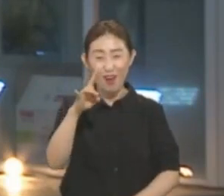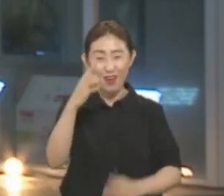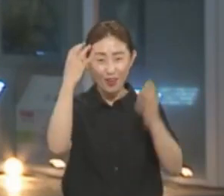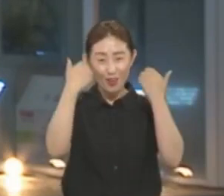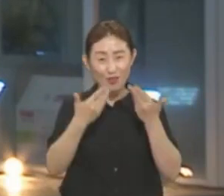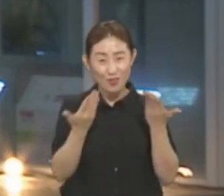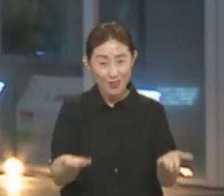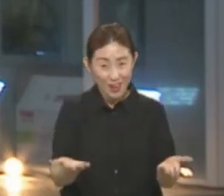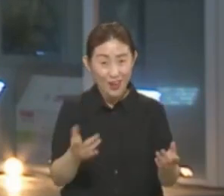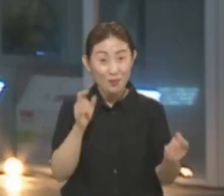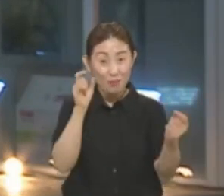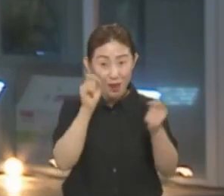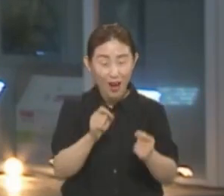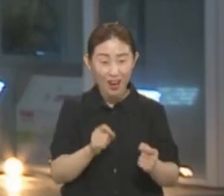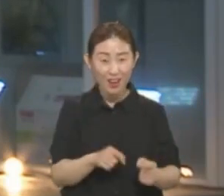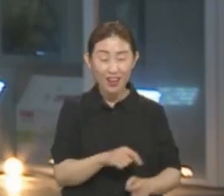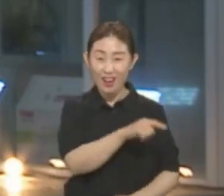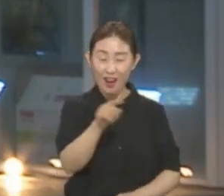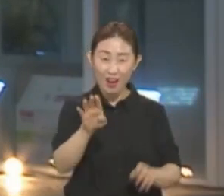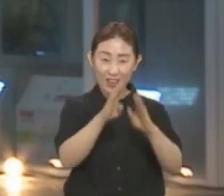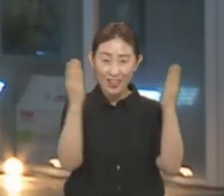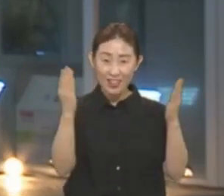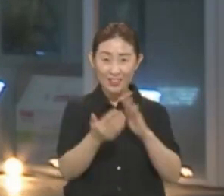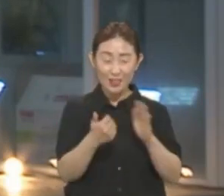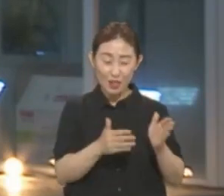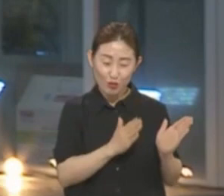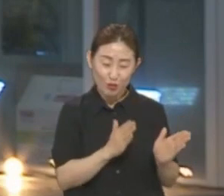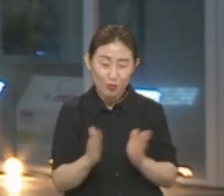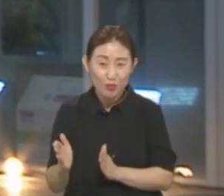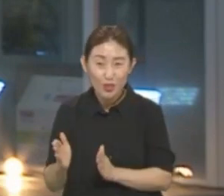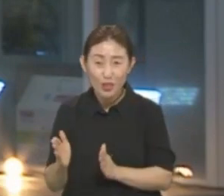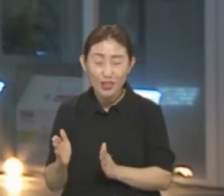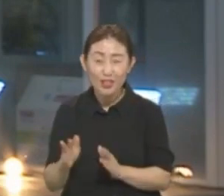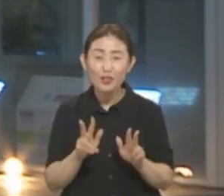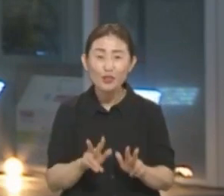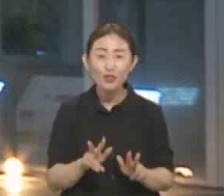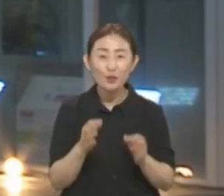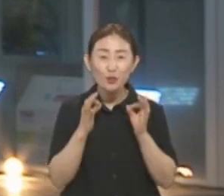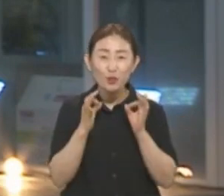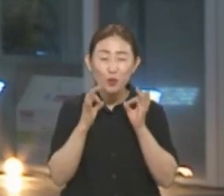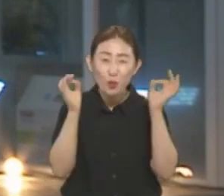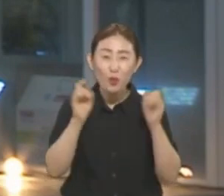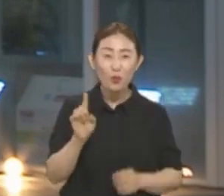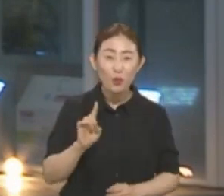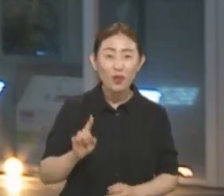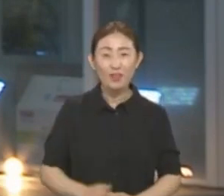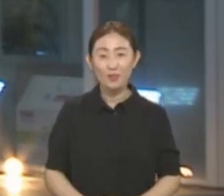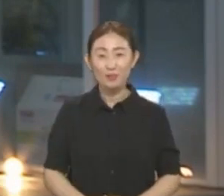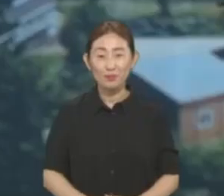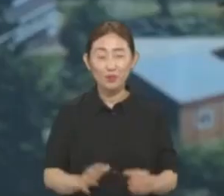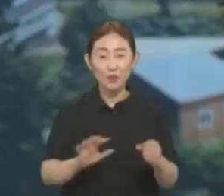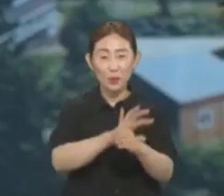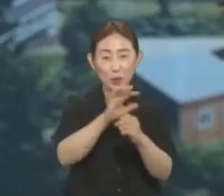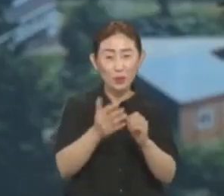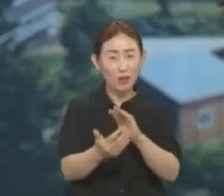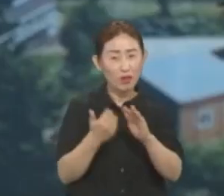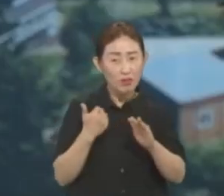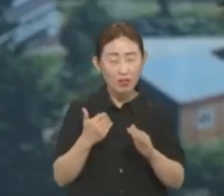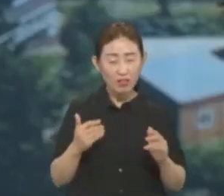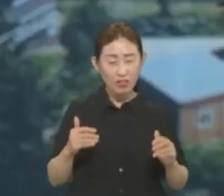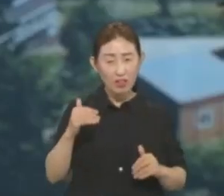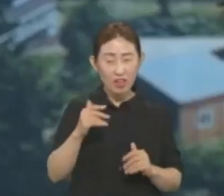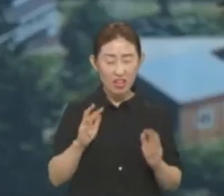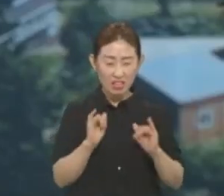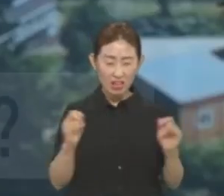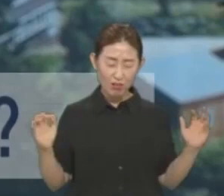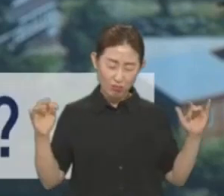때문에 또 준비하는 과정에서 또 남다른 또 노력이 필요할 것 같습니다. 어떻게 준비하고 계십니까? 네, 코로나 이전에 1년에 약 한